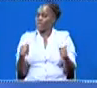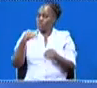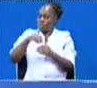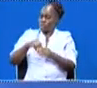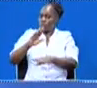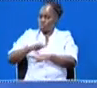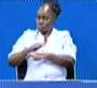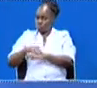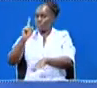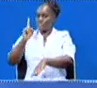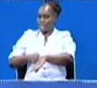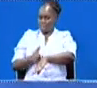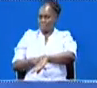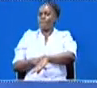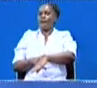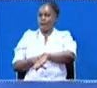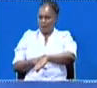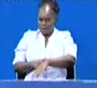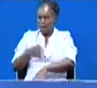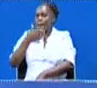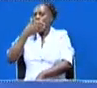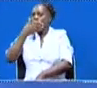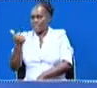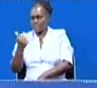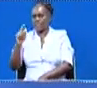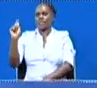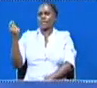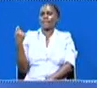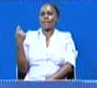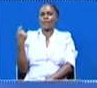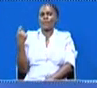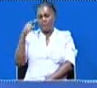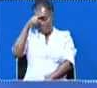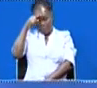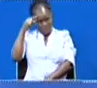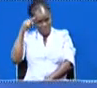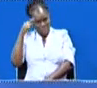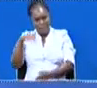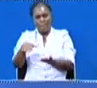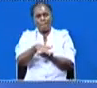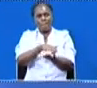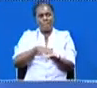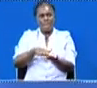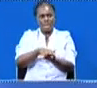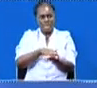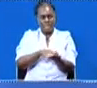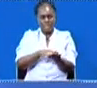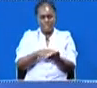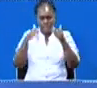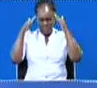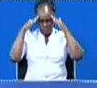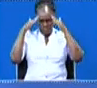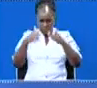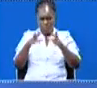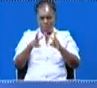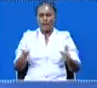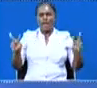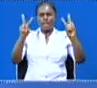timing, is the best for Kenya now because it's based on core skills and core